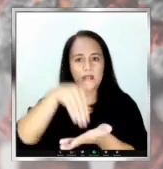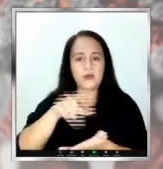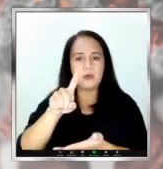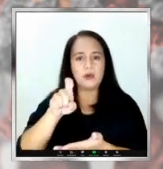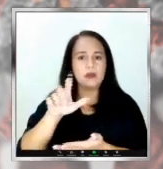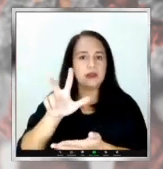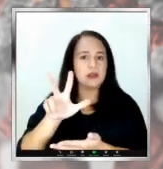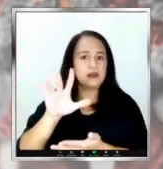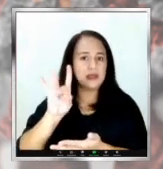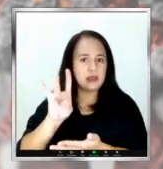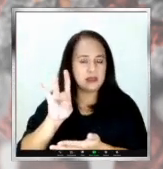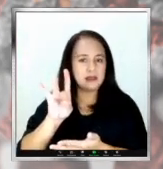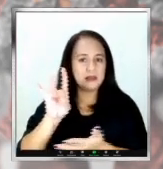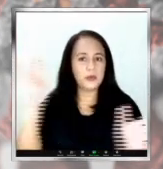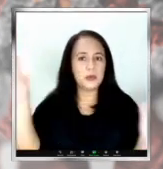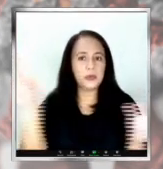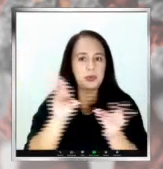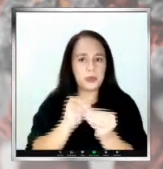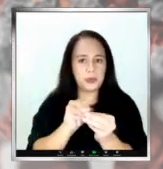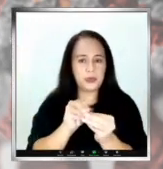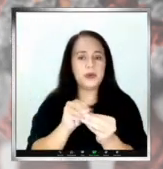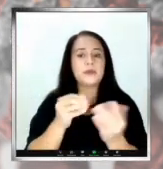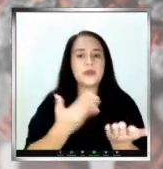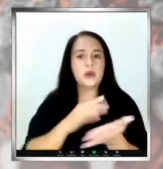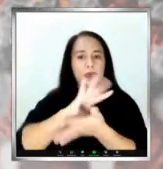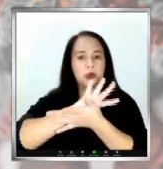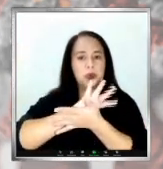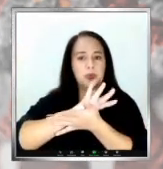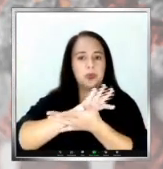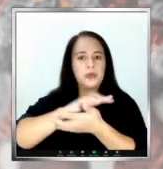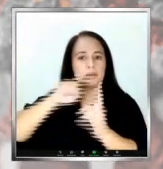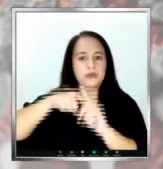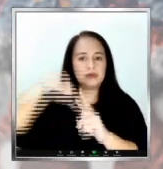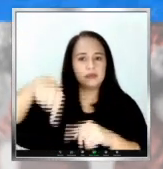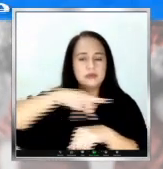591,138 ang kabuang bilang ng COVID cases sa bansa.